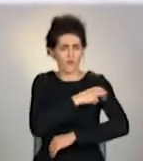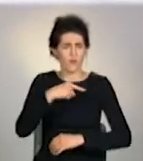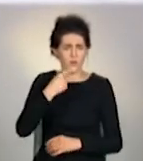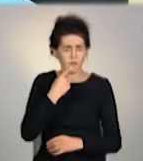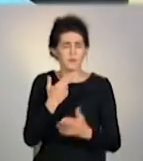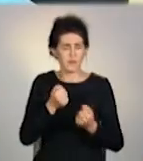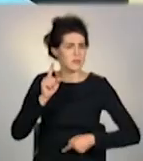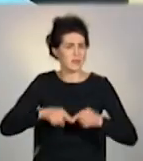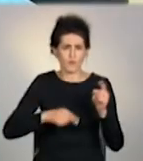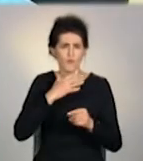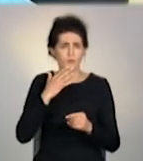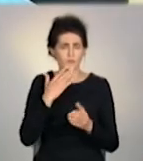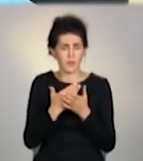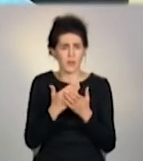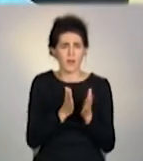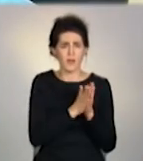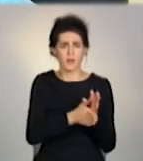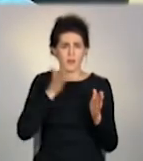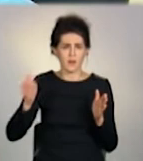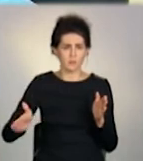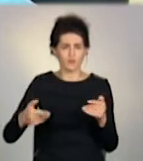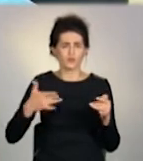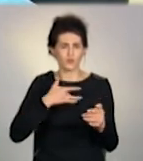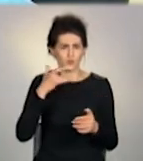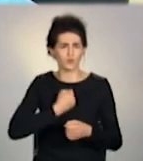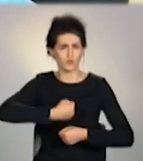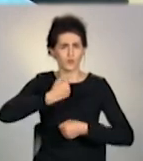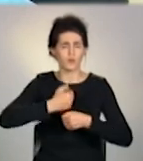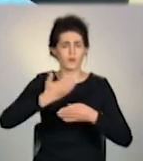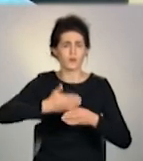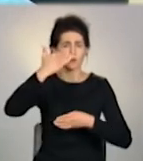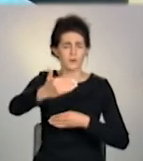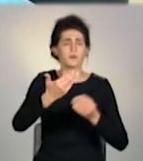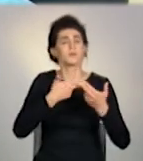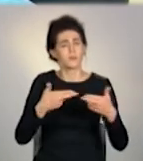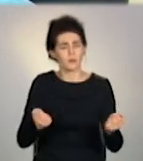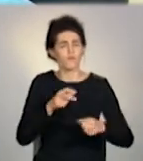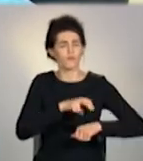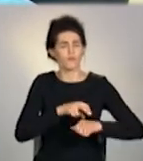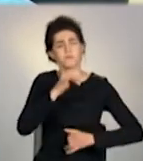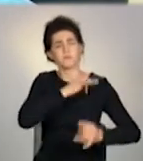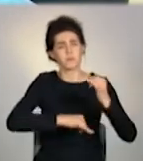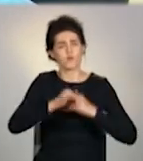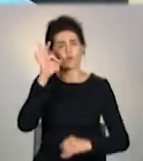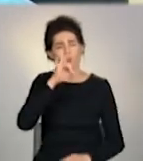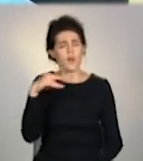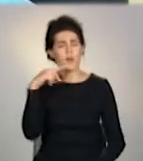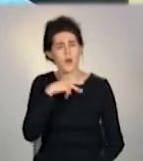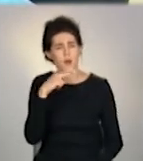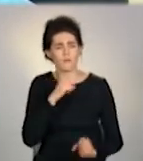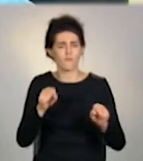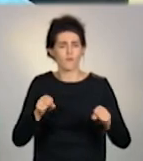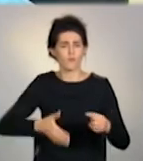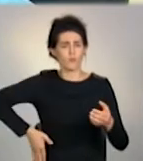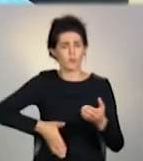Если это выходит за допустимые рамки, то тогда врач обсуждает вопрос лекарств, которые могут